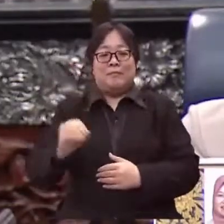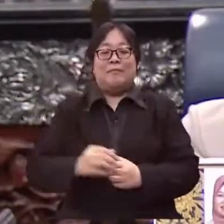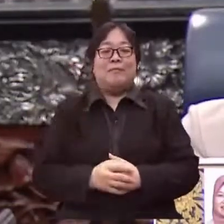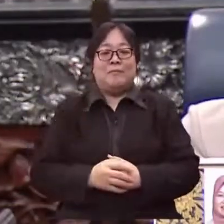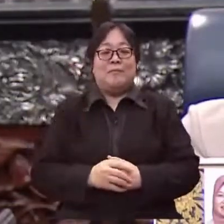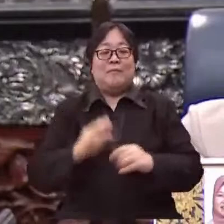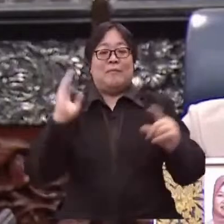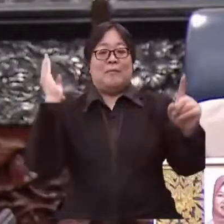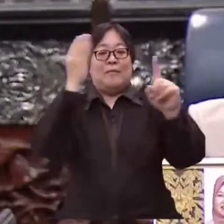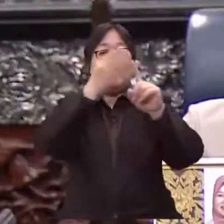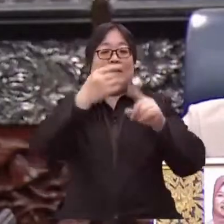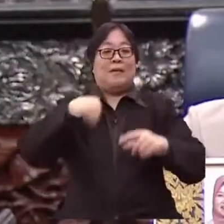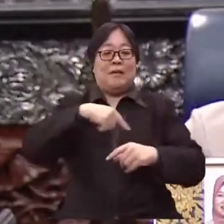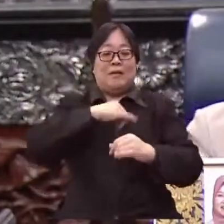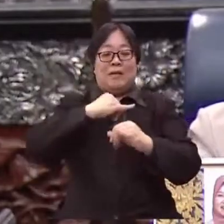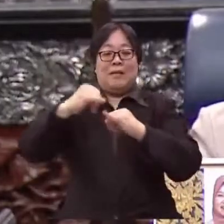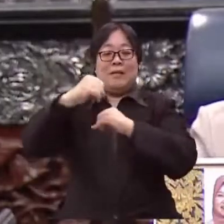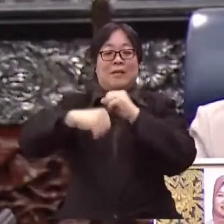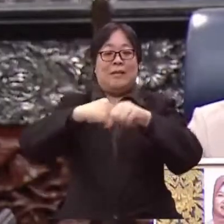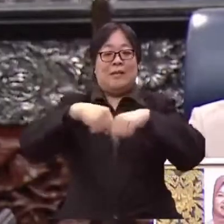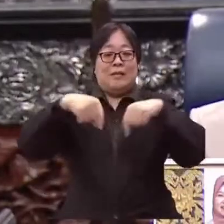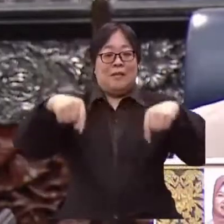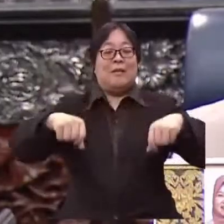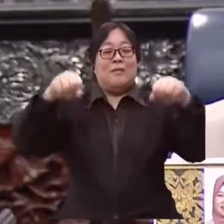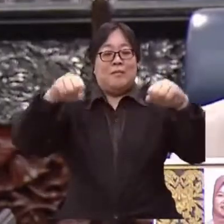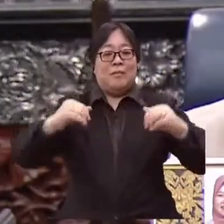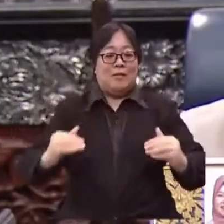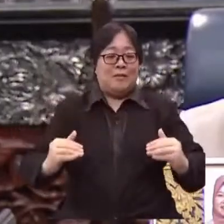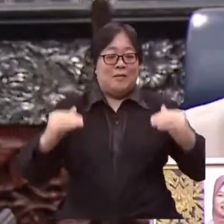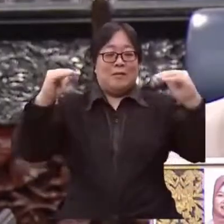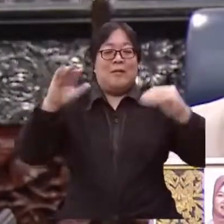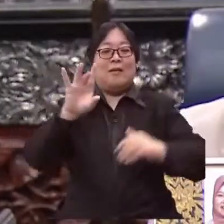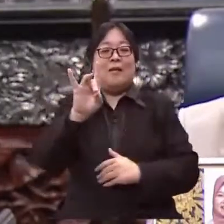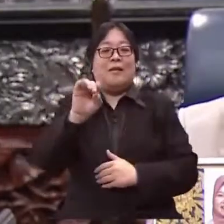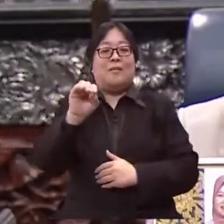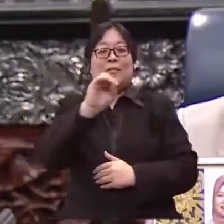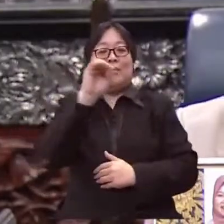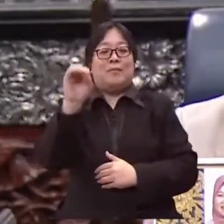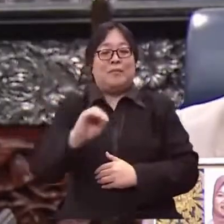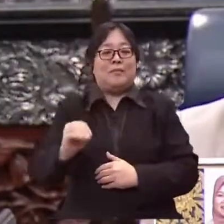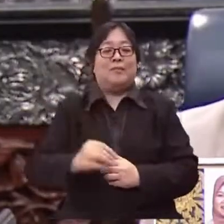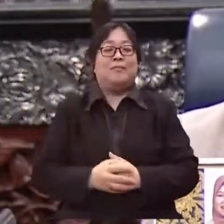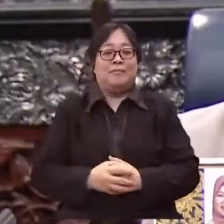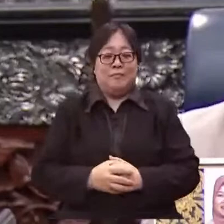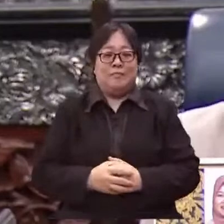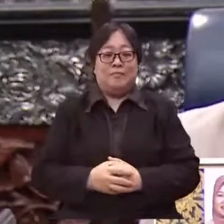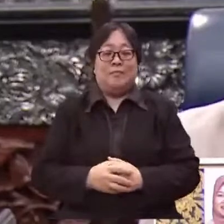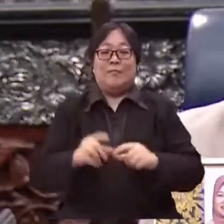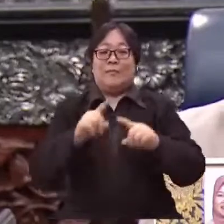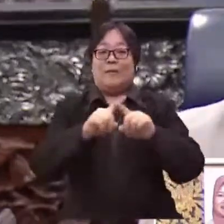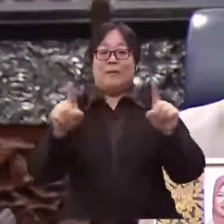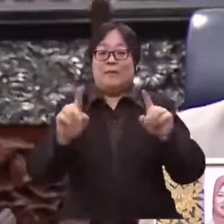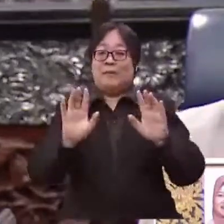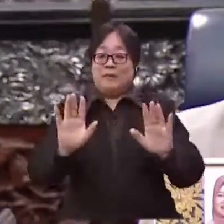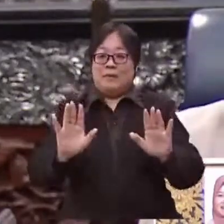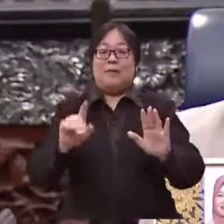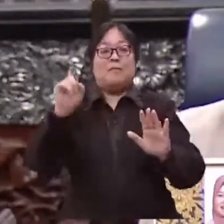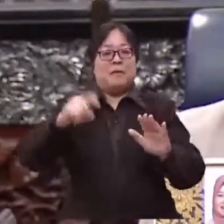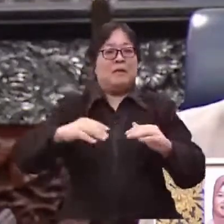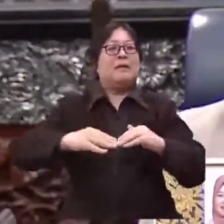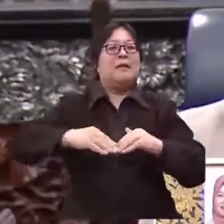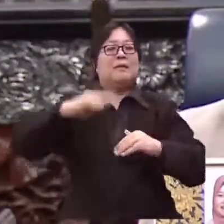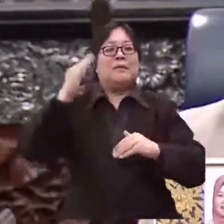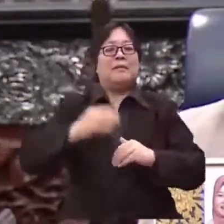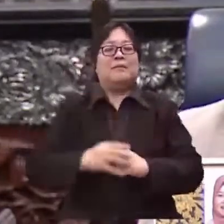sasaran kita menjelang 7 tahun mampu mencapai 80 ratus kawasan berpe dulu tapi tidak sakit itu dia perlu lebih